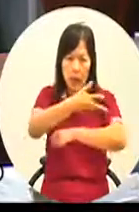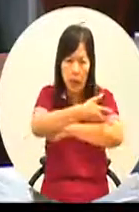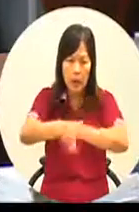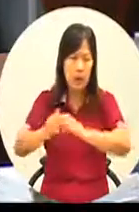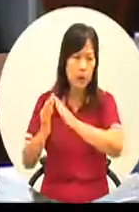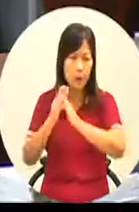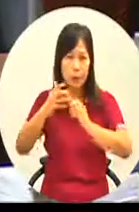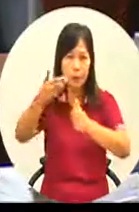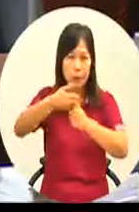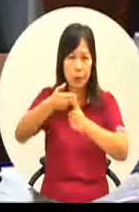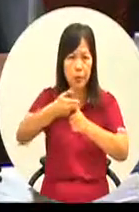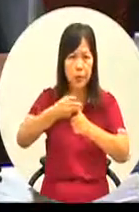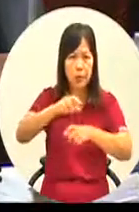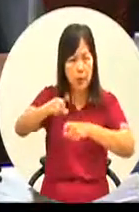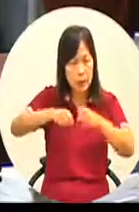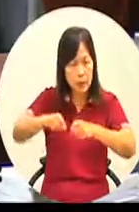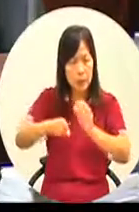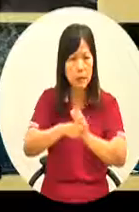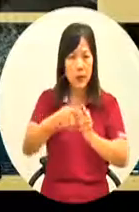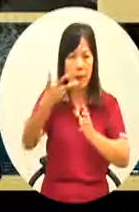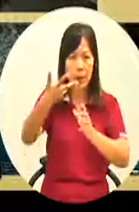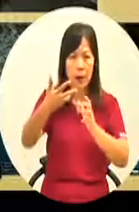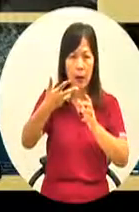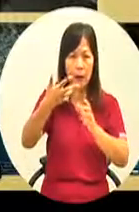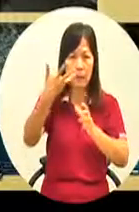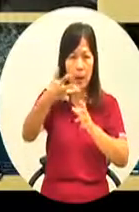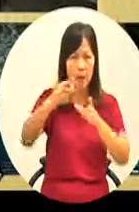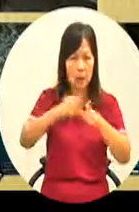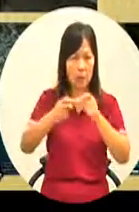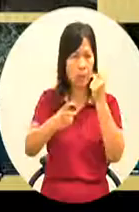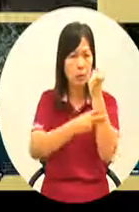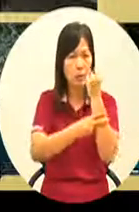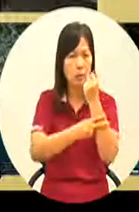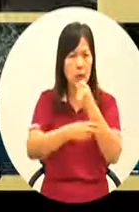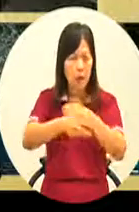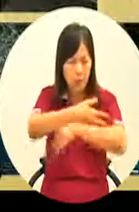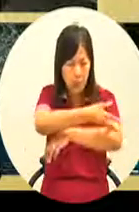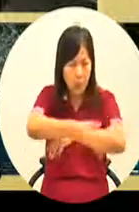个八公里的这个海岸线，目前林园哦，你看